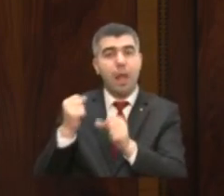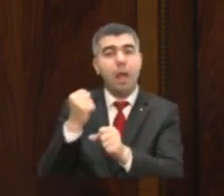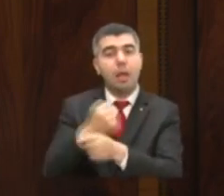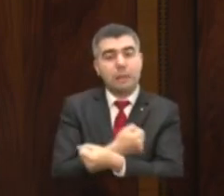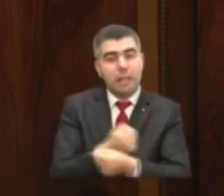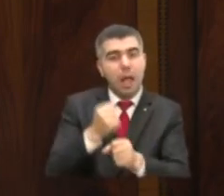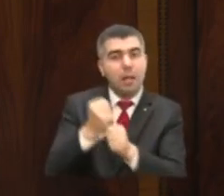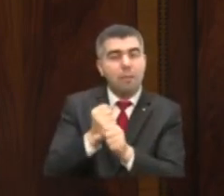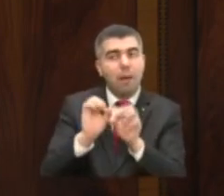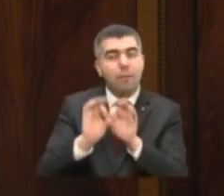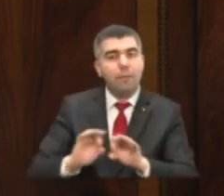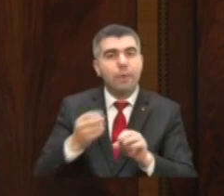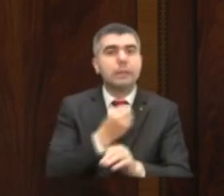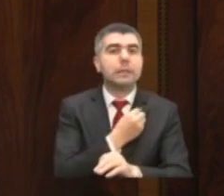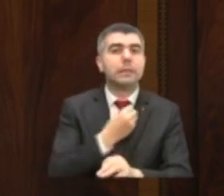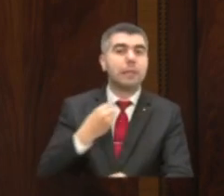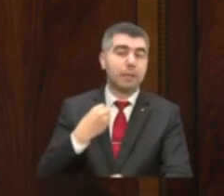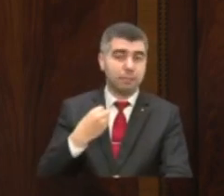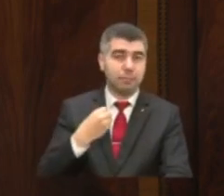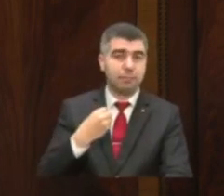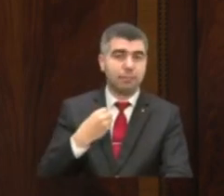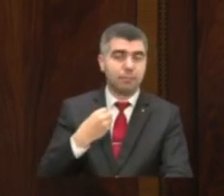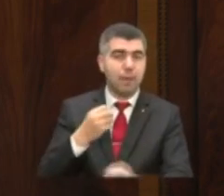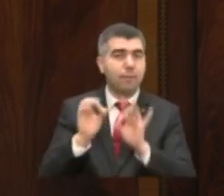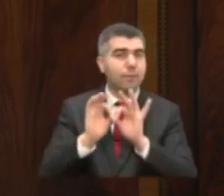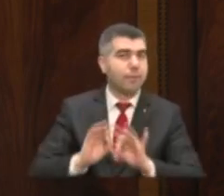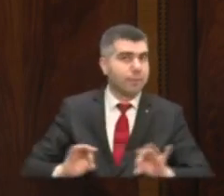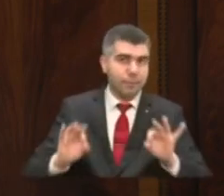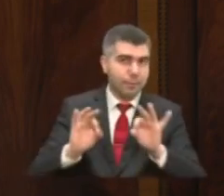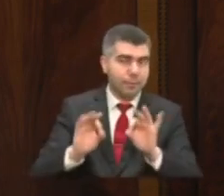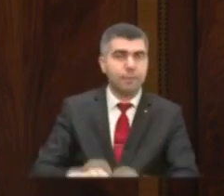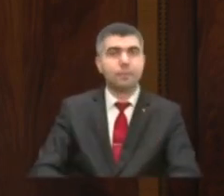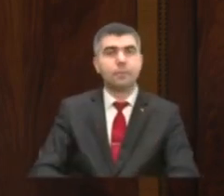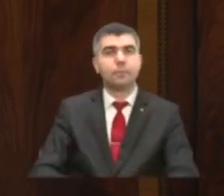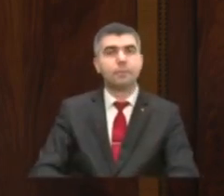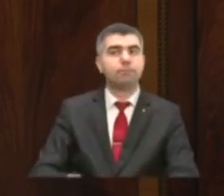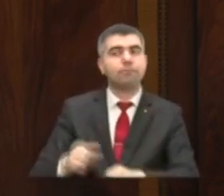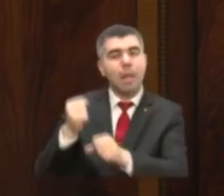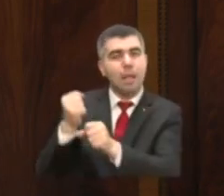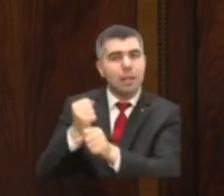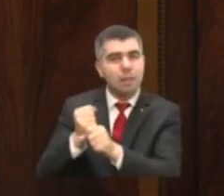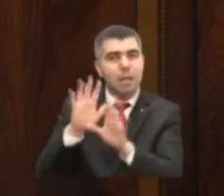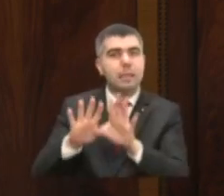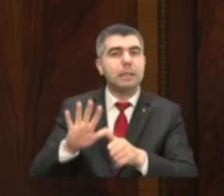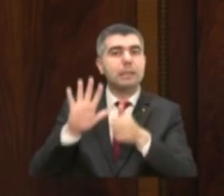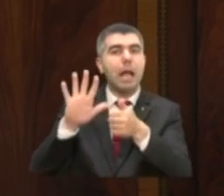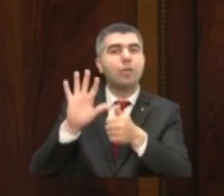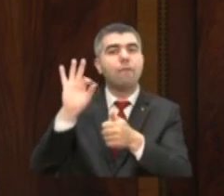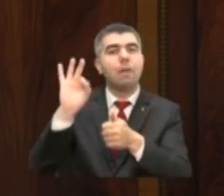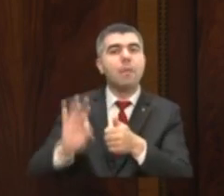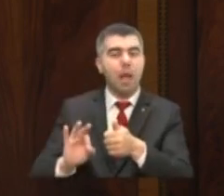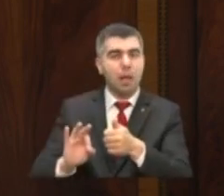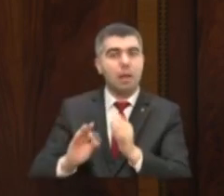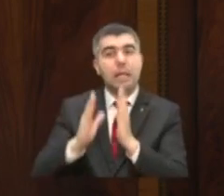يعني ما كانش عندهم الشغل. بالنسبة للتشغيل وصلنا ل 16%، بالنسبة